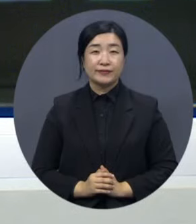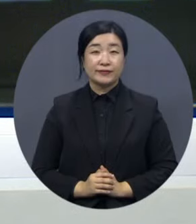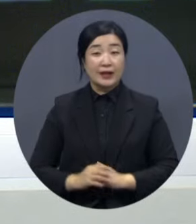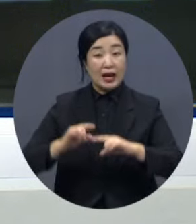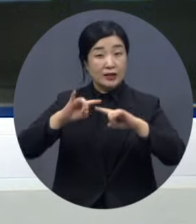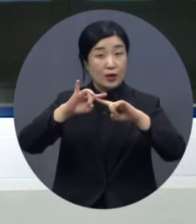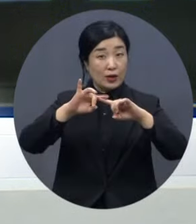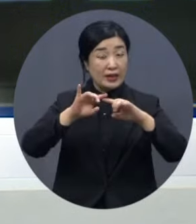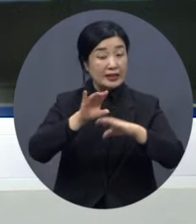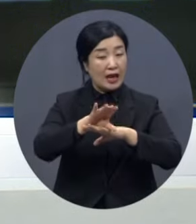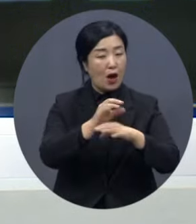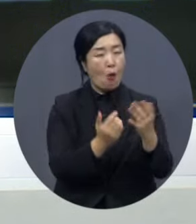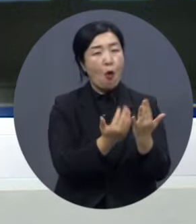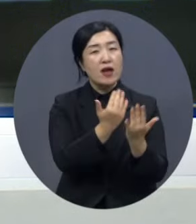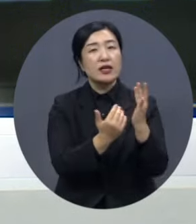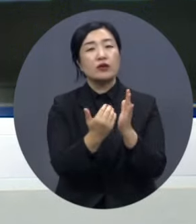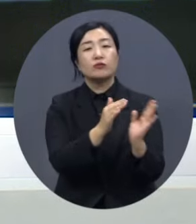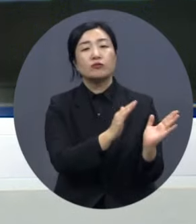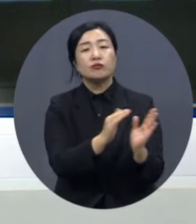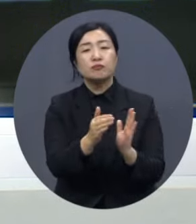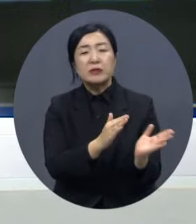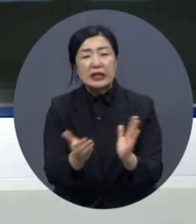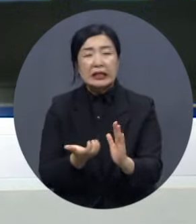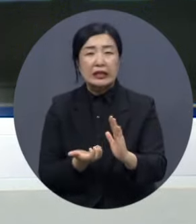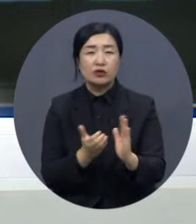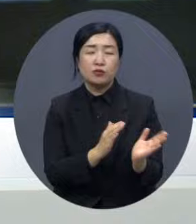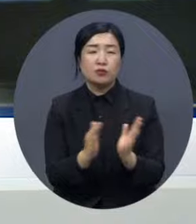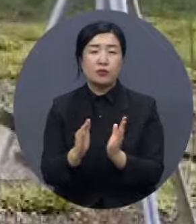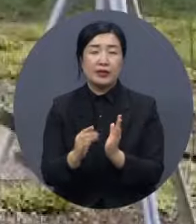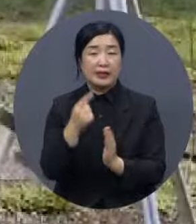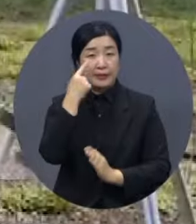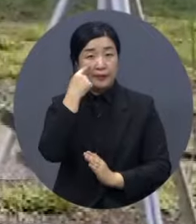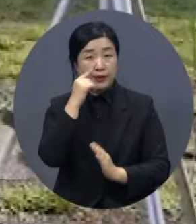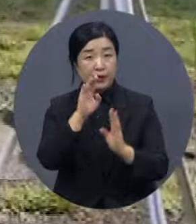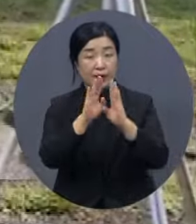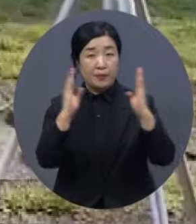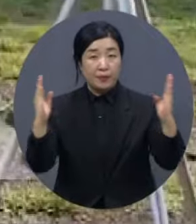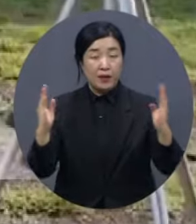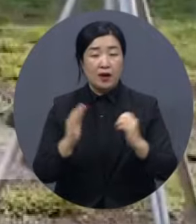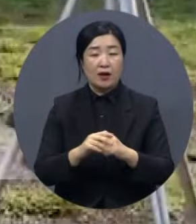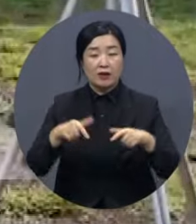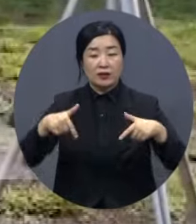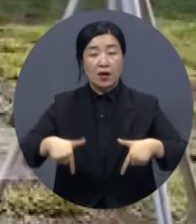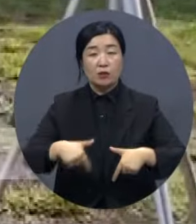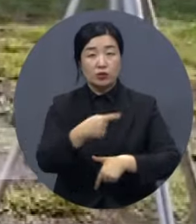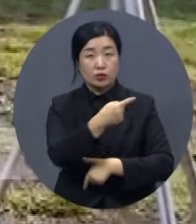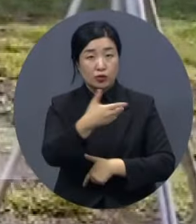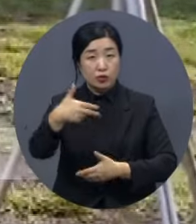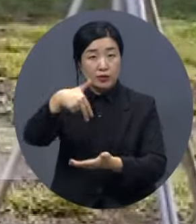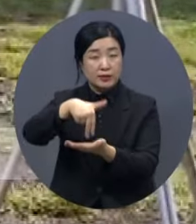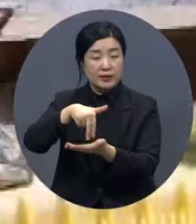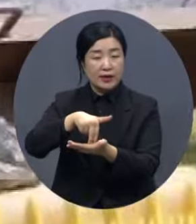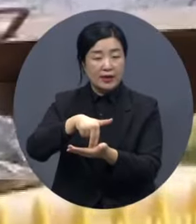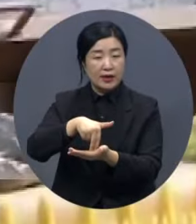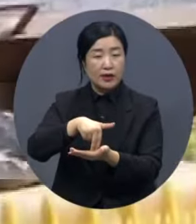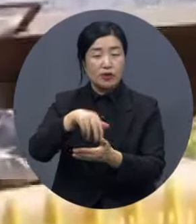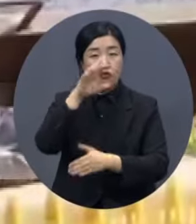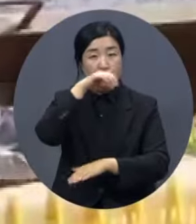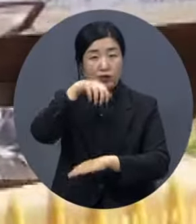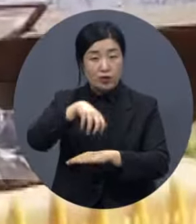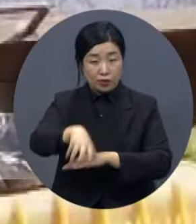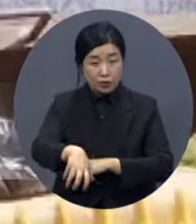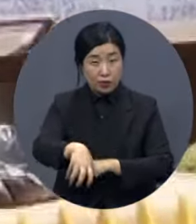전기차 화재에 대응하기 위한 화재 진압 시연회가 열렸습니다. 제주 서부소방서는 오늘 서부소방서